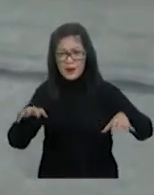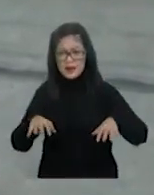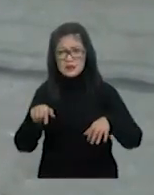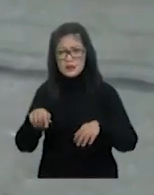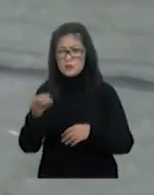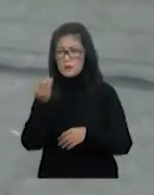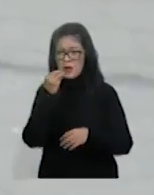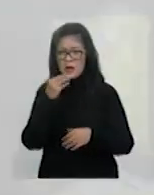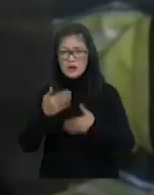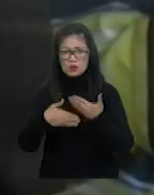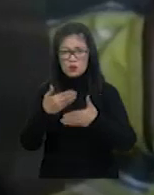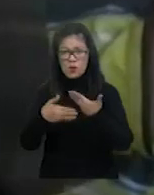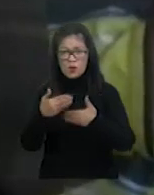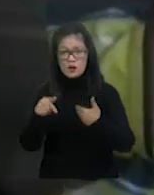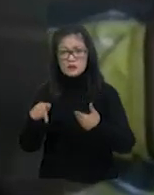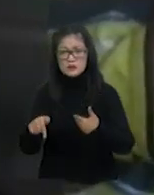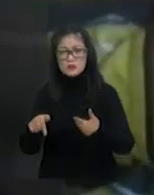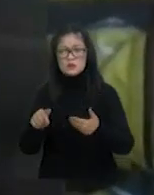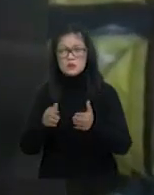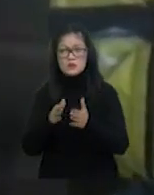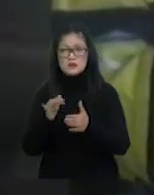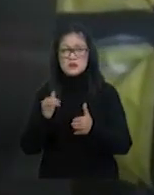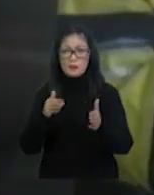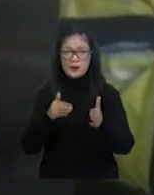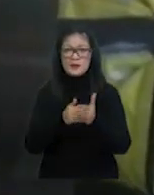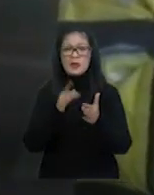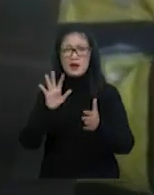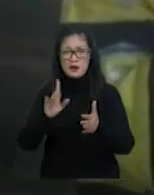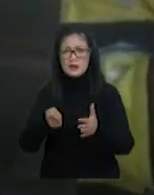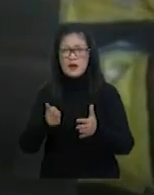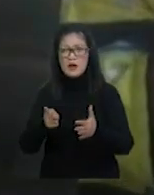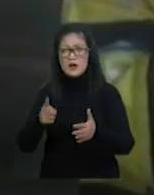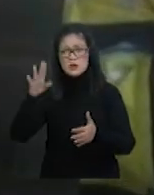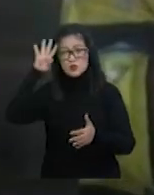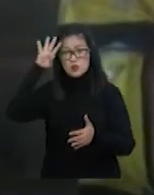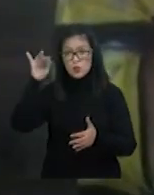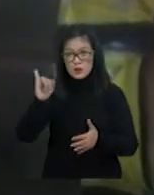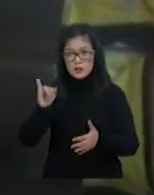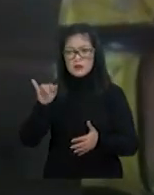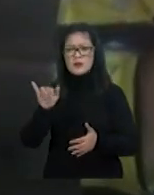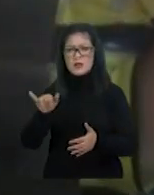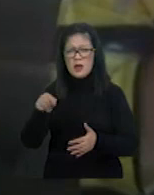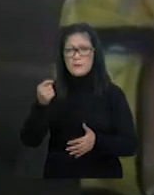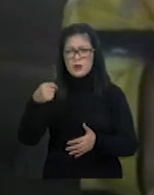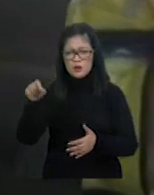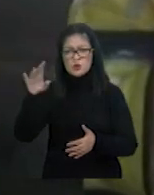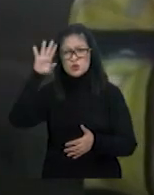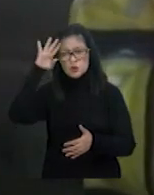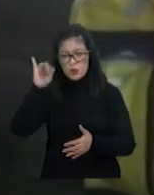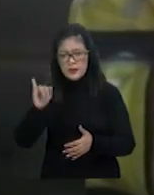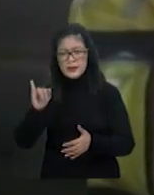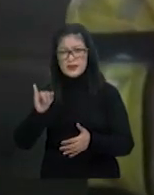industri. Harus solar, Pak. Ini solar sulit atau gimana, Pak? Sulit banget, Pak, di sini, Pak. Ini